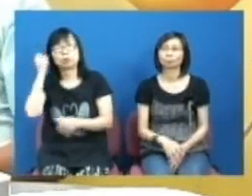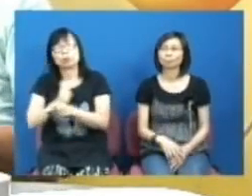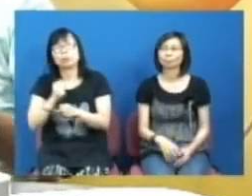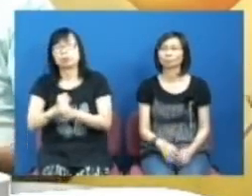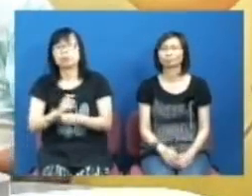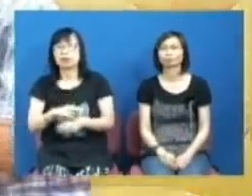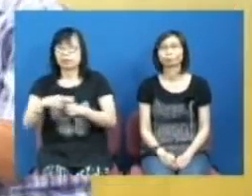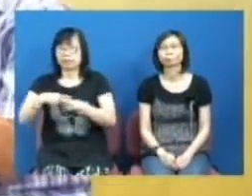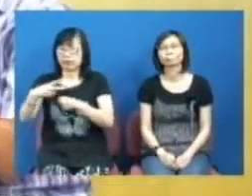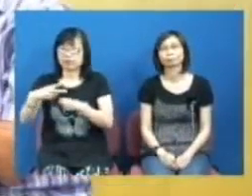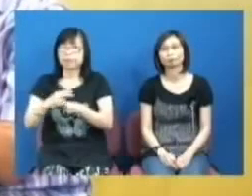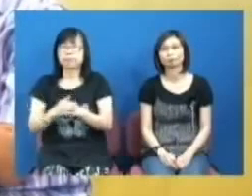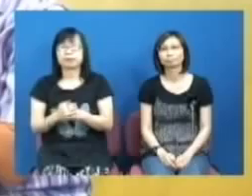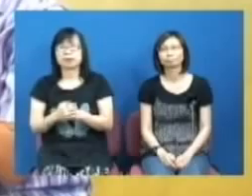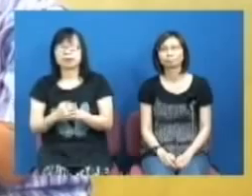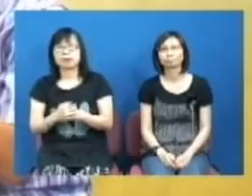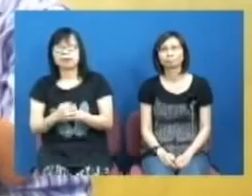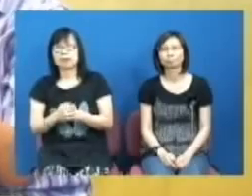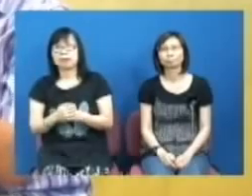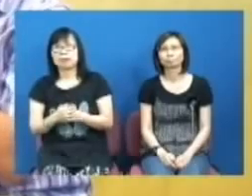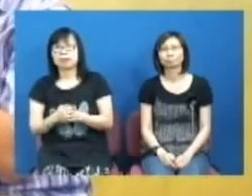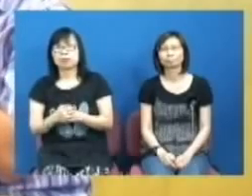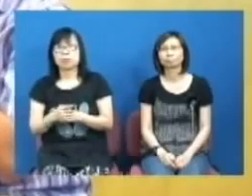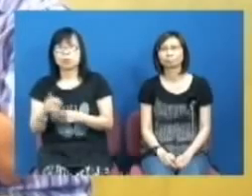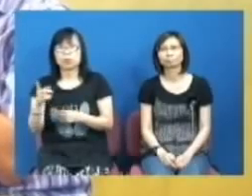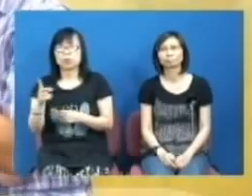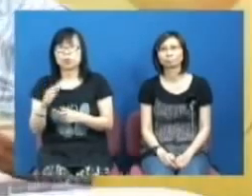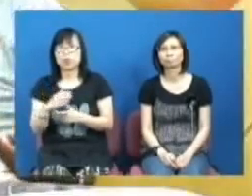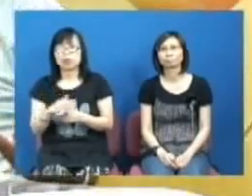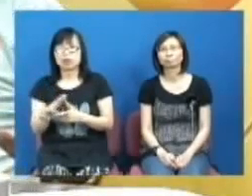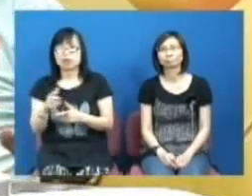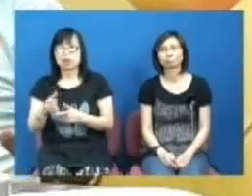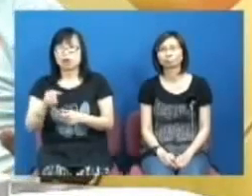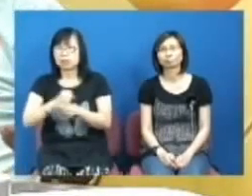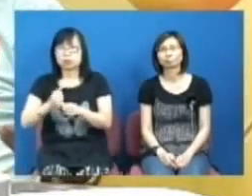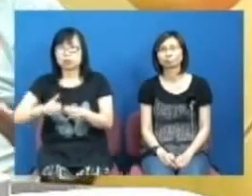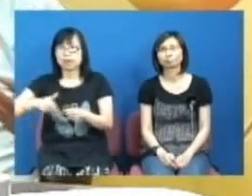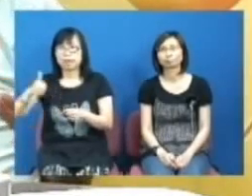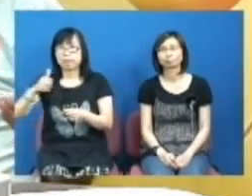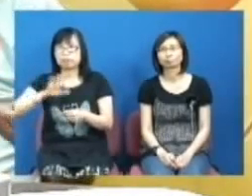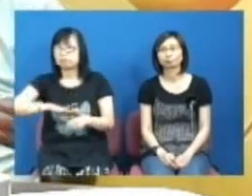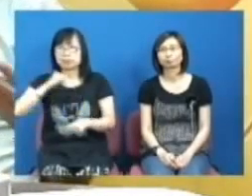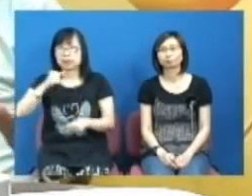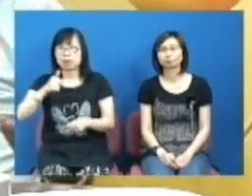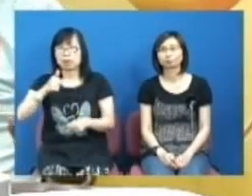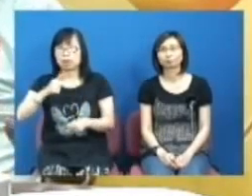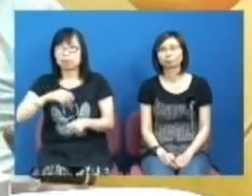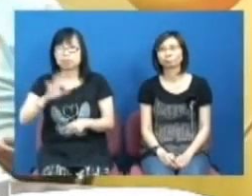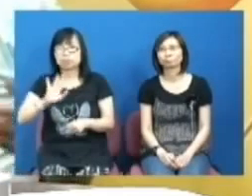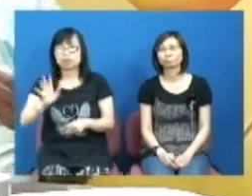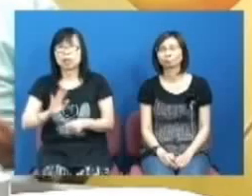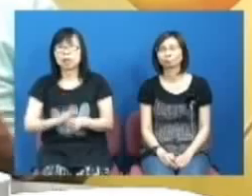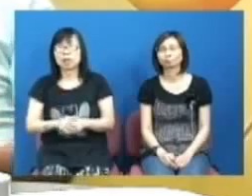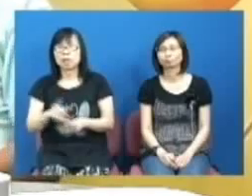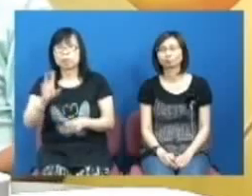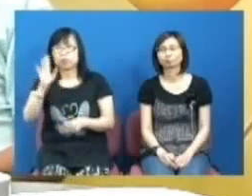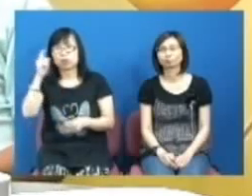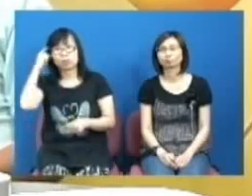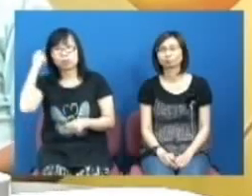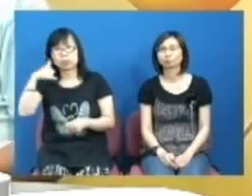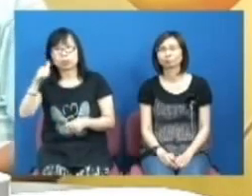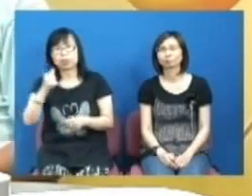想說，第二就是所以他成事不足不是 話佢冇能力，或者佢唔想去做。第二就係、